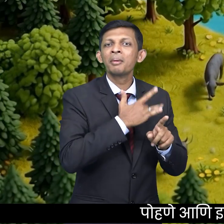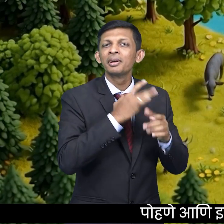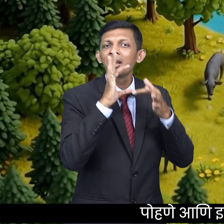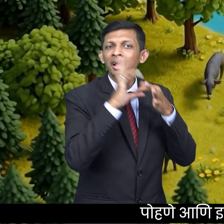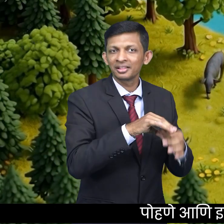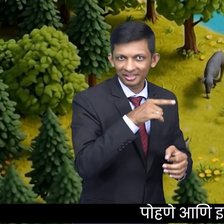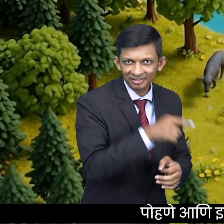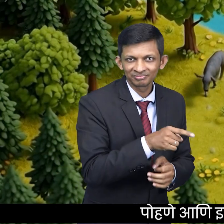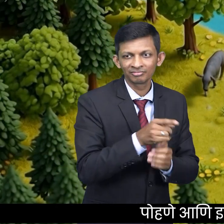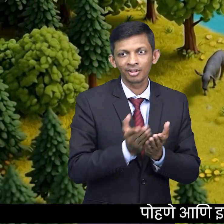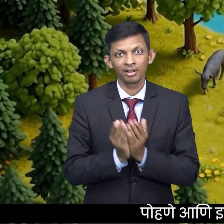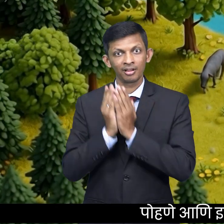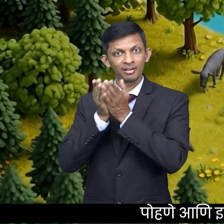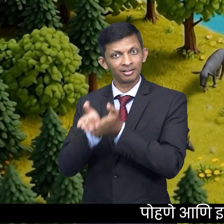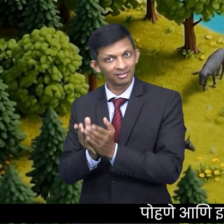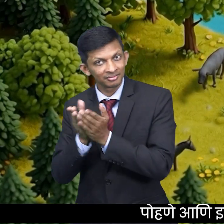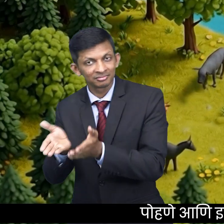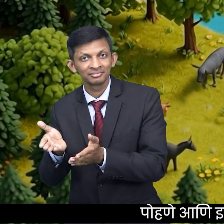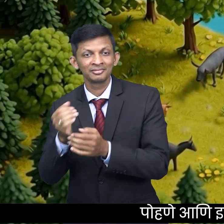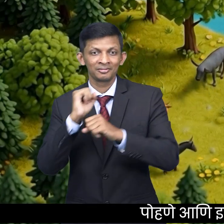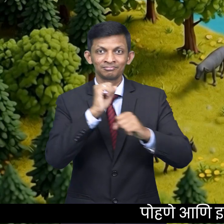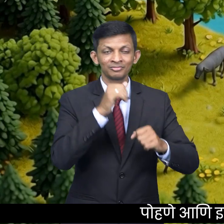इतर क्रियाकलापांसाठी मदत करतात.